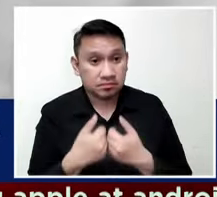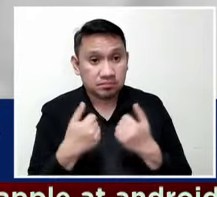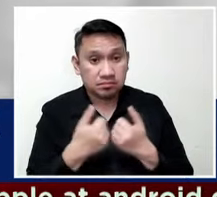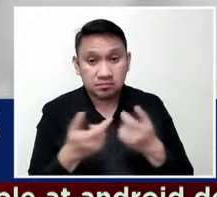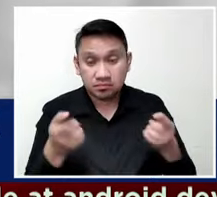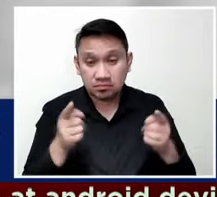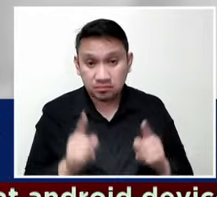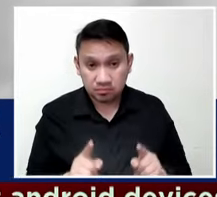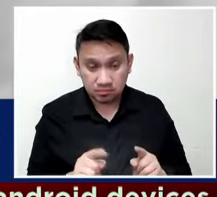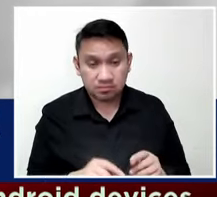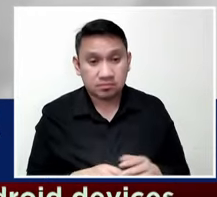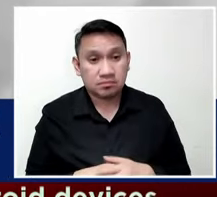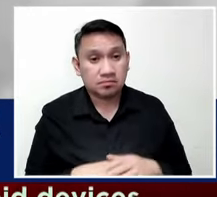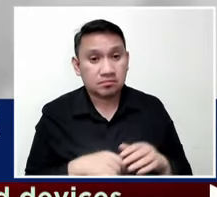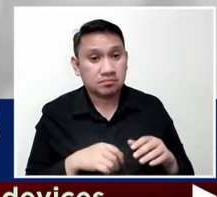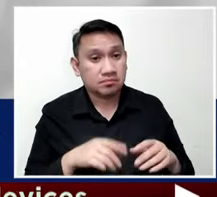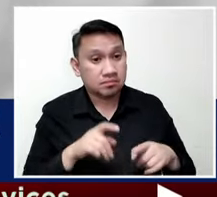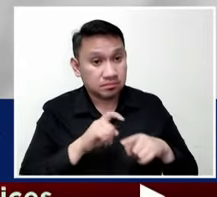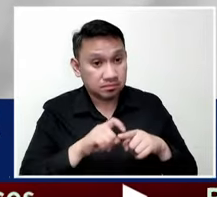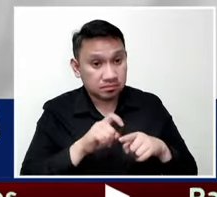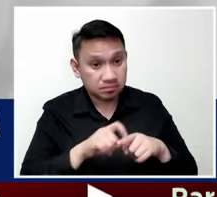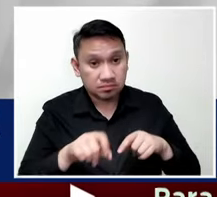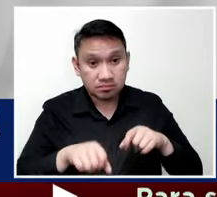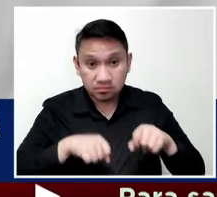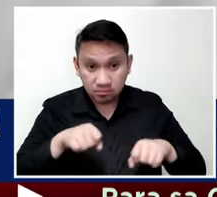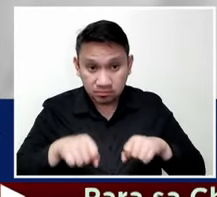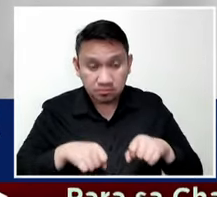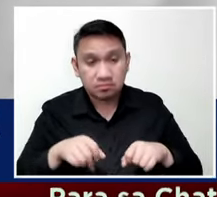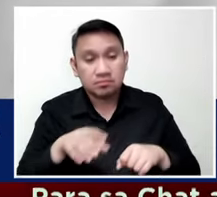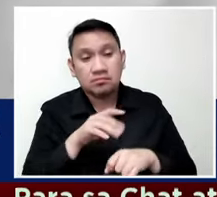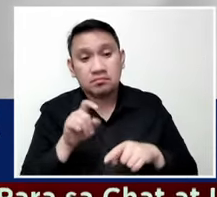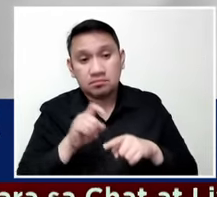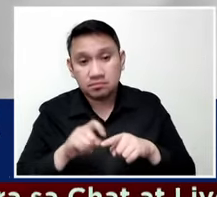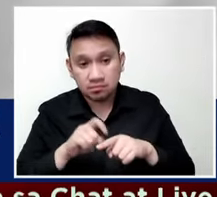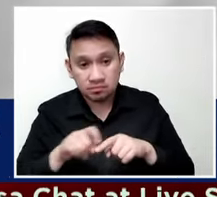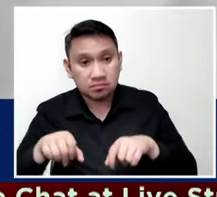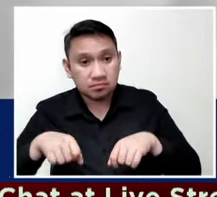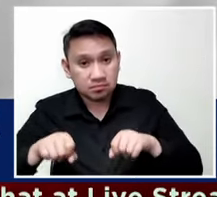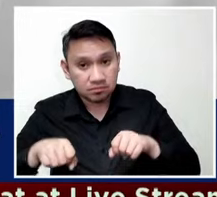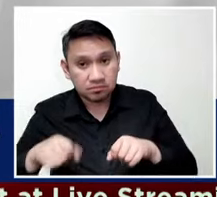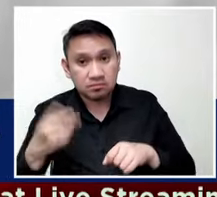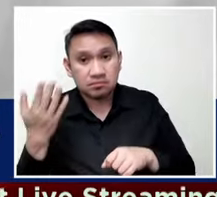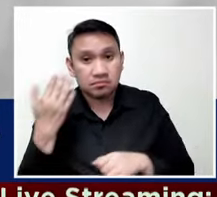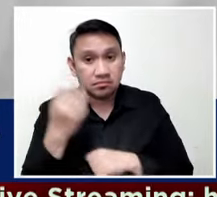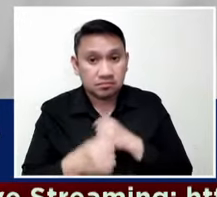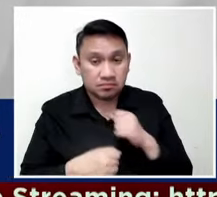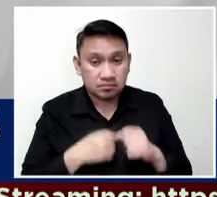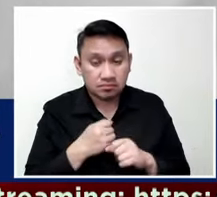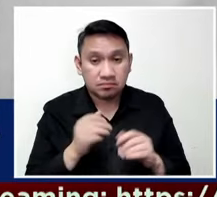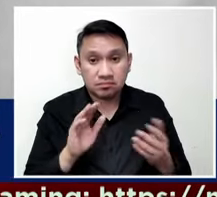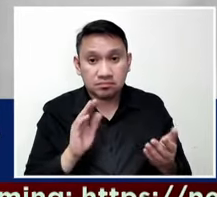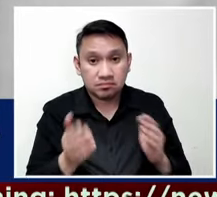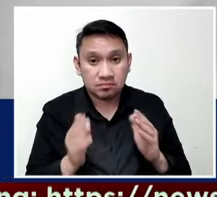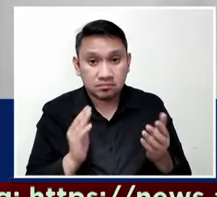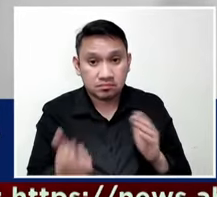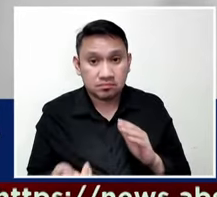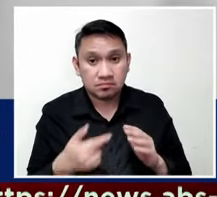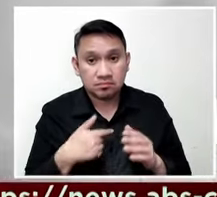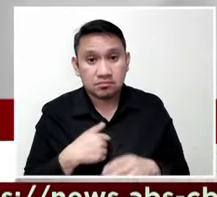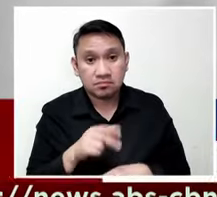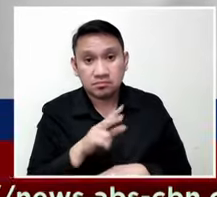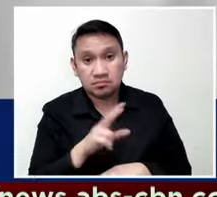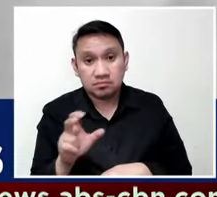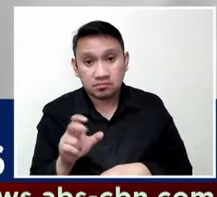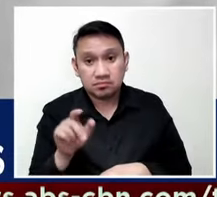ng e-bike, e-trike at e-scooter sa Metro Manila noong isang taon, mas mataas kung ikukumpara sa higit 300